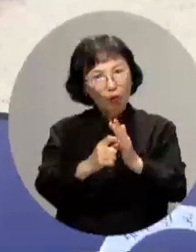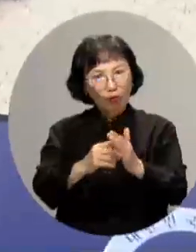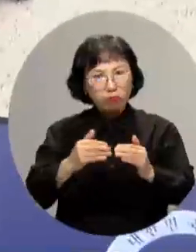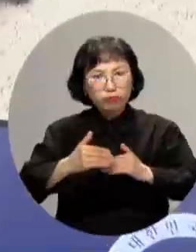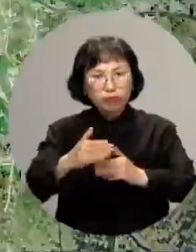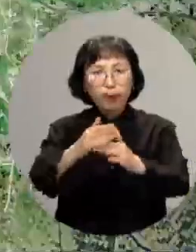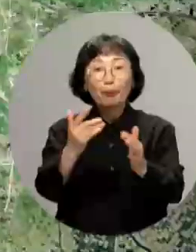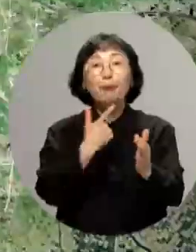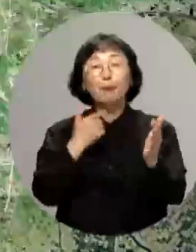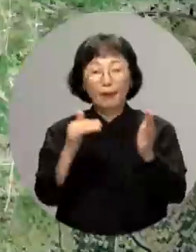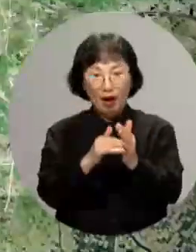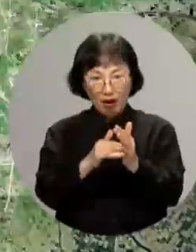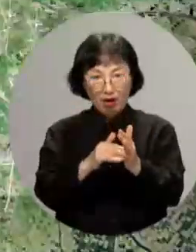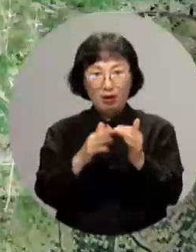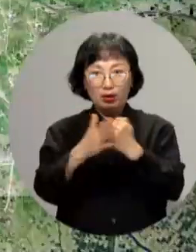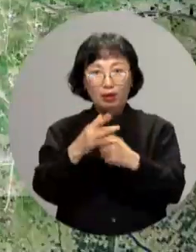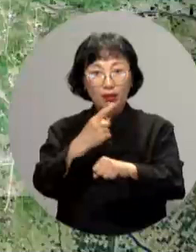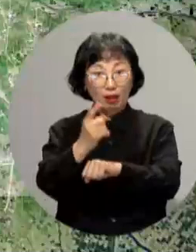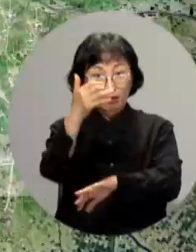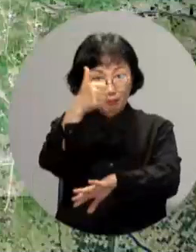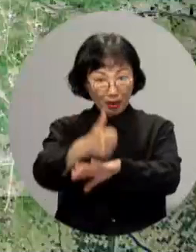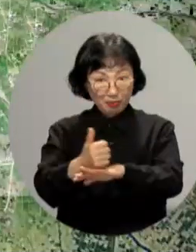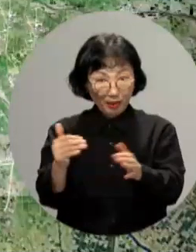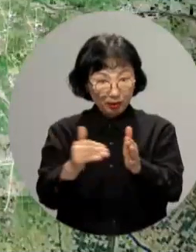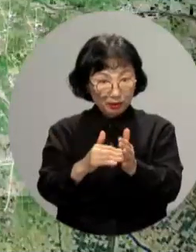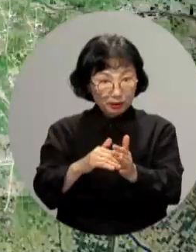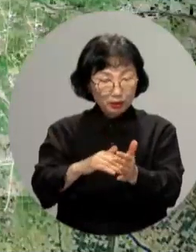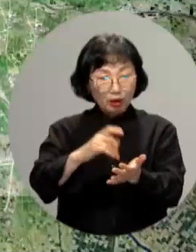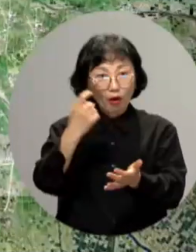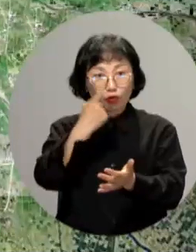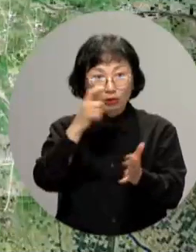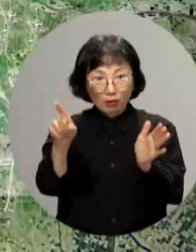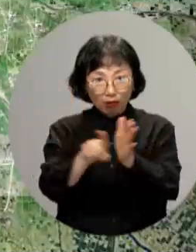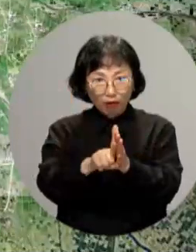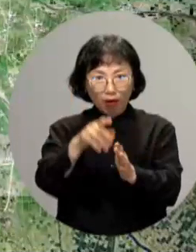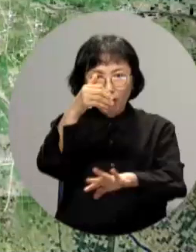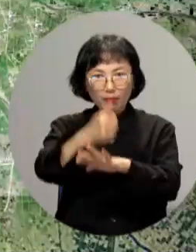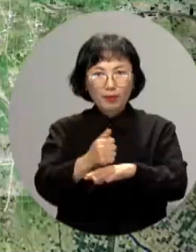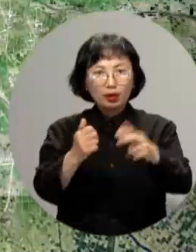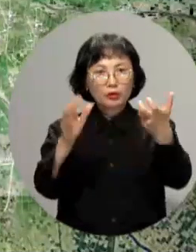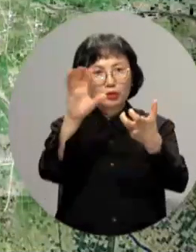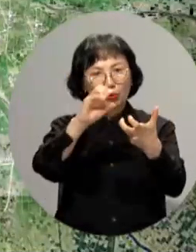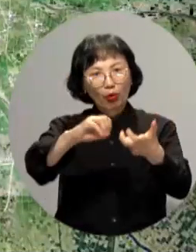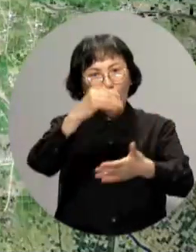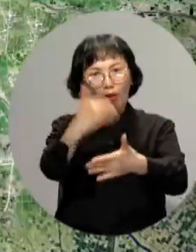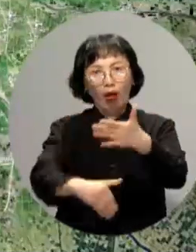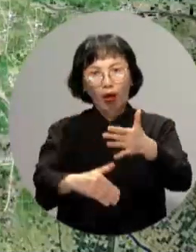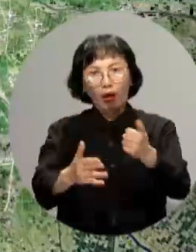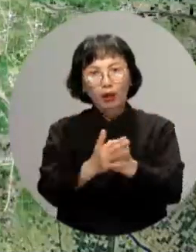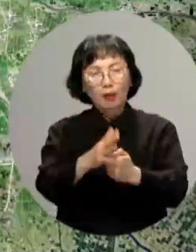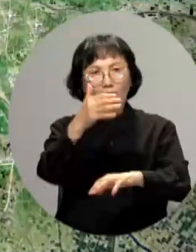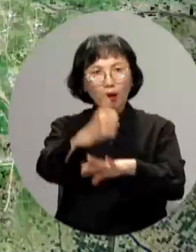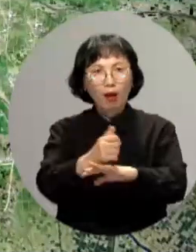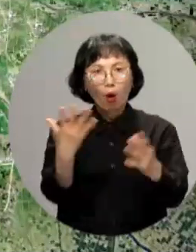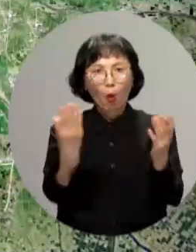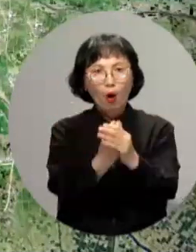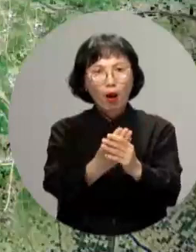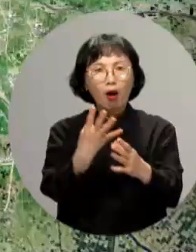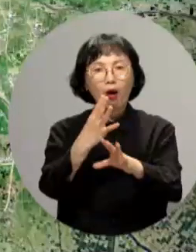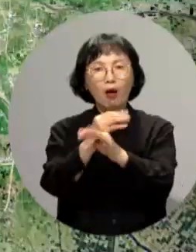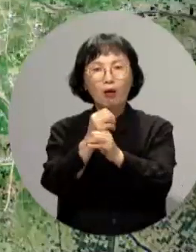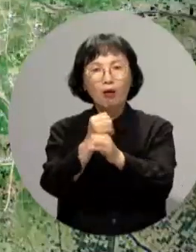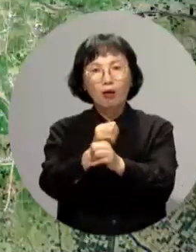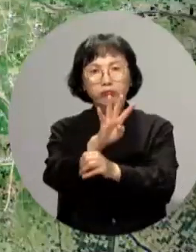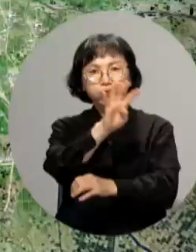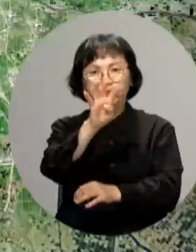전주 고속도로도 70% 넘게 예산이 깎여 완공 일정이 불투명해졌습니다. 뭉텅이로 예산이 깎인